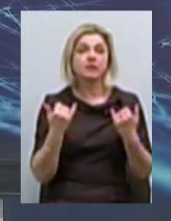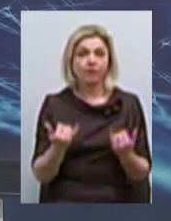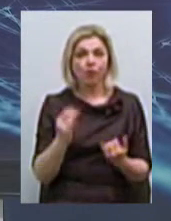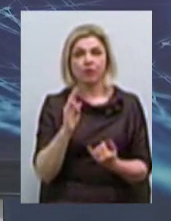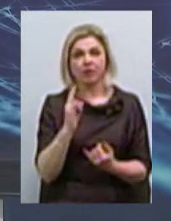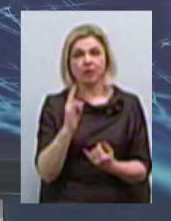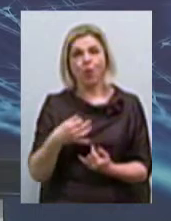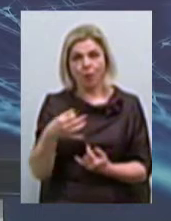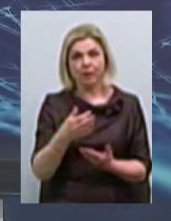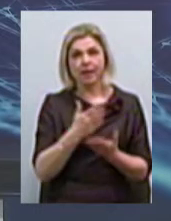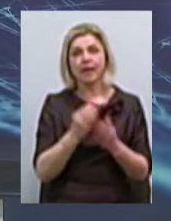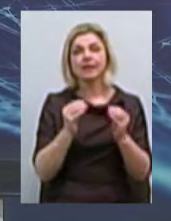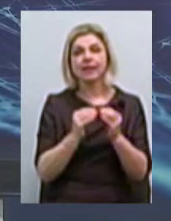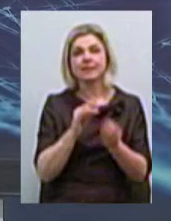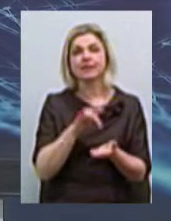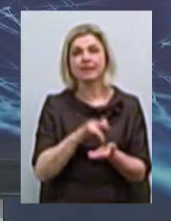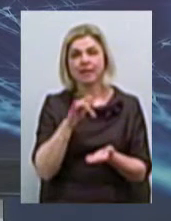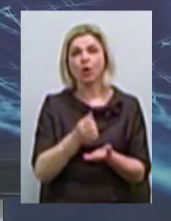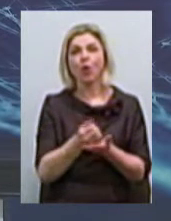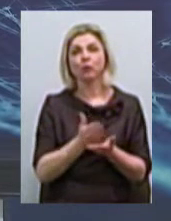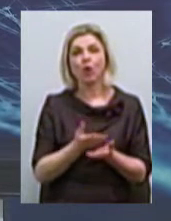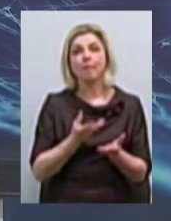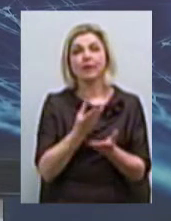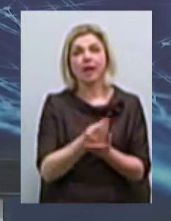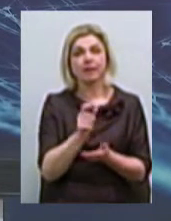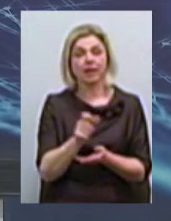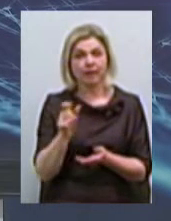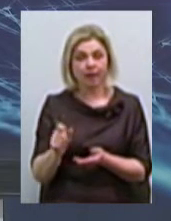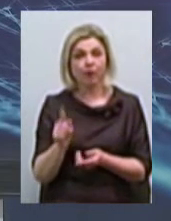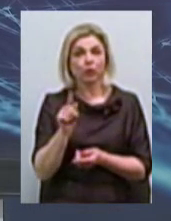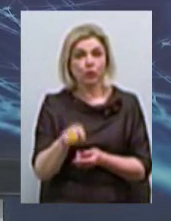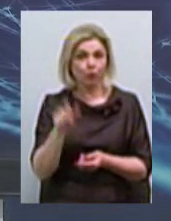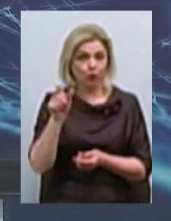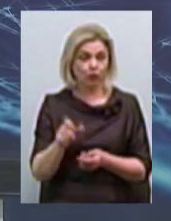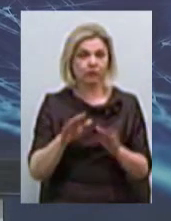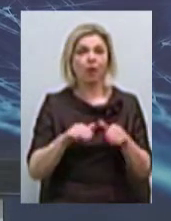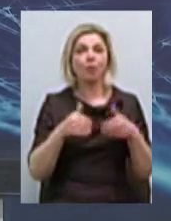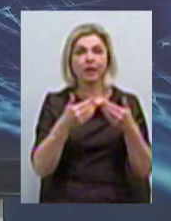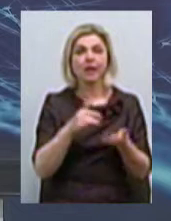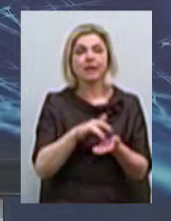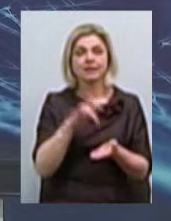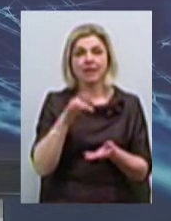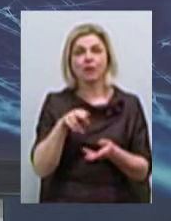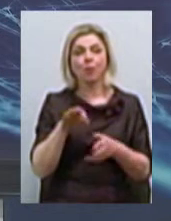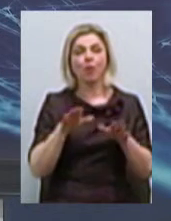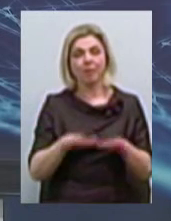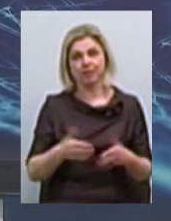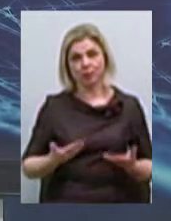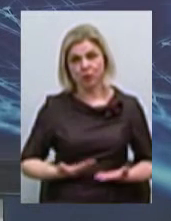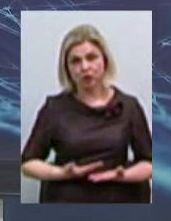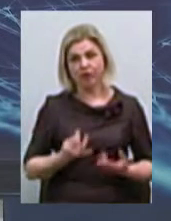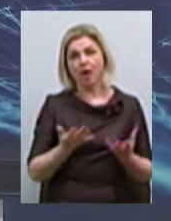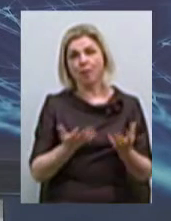області існує 10 центрів обслуговування платників, тому фізична особа звертається до центру за місцем проживання і